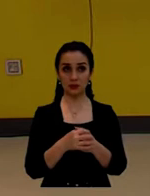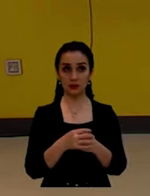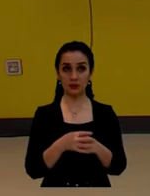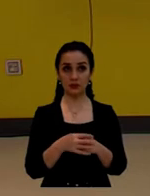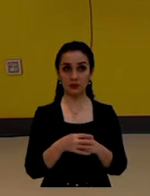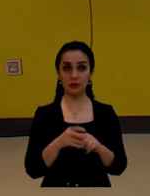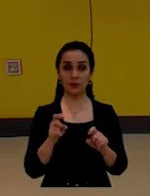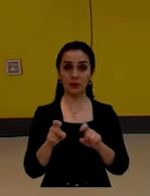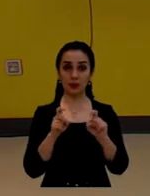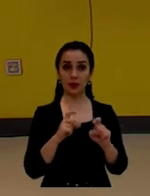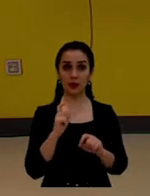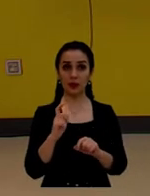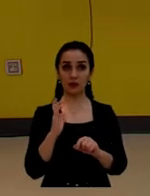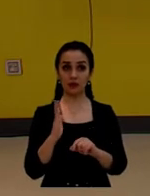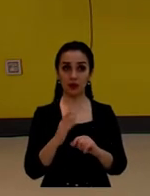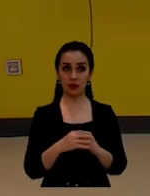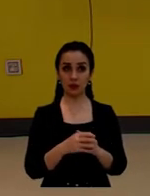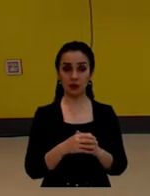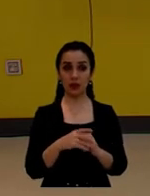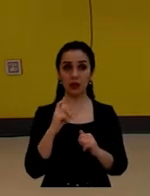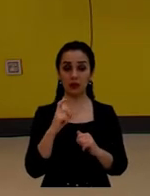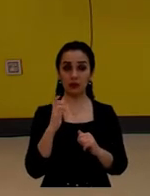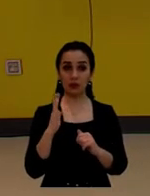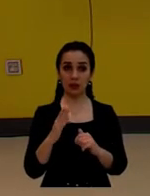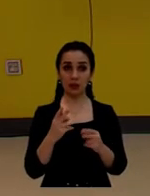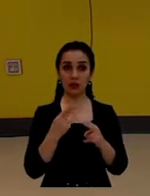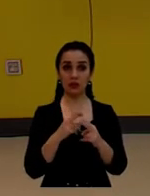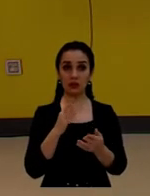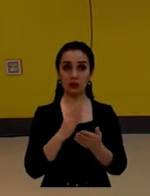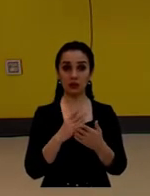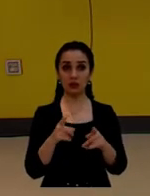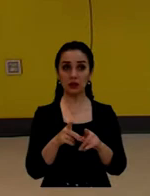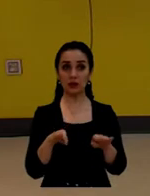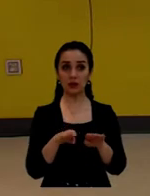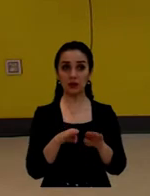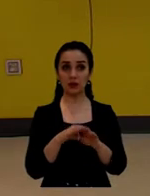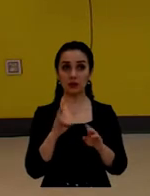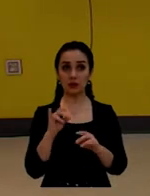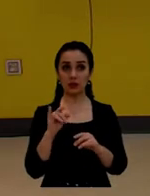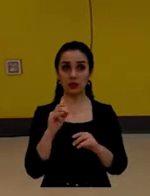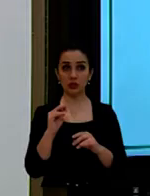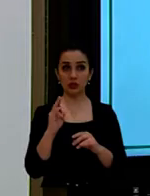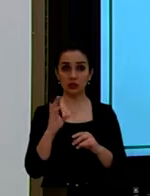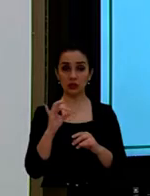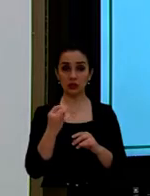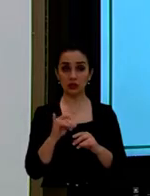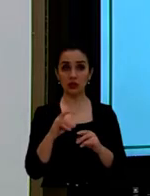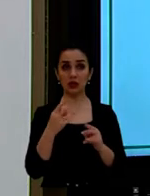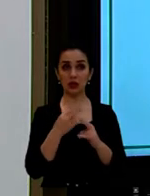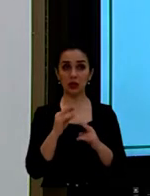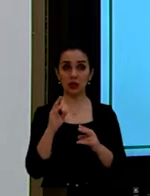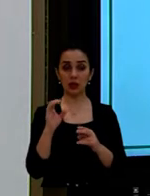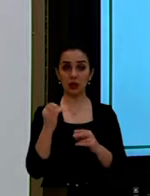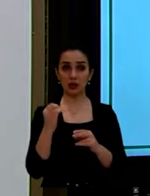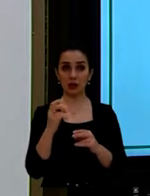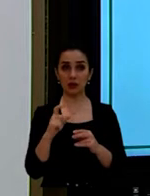переходим как в его ленту еквивалент означает равнозначной и обозначается буковкой е